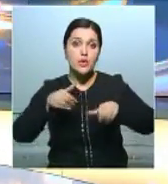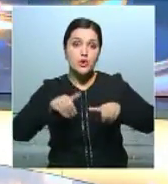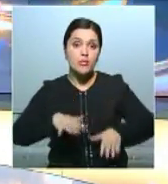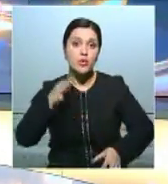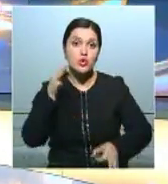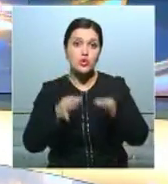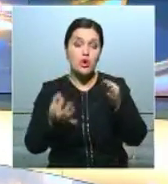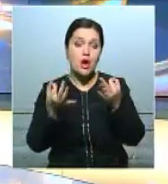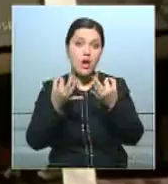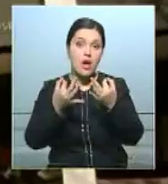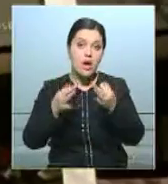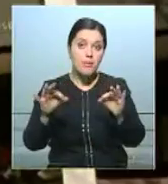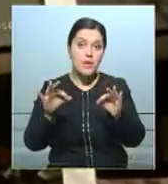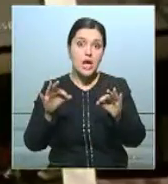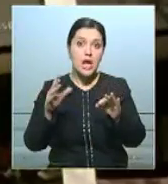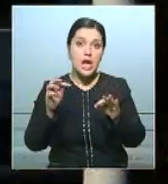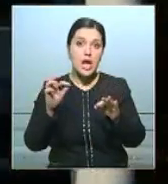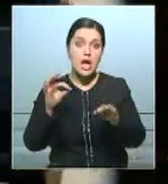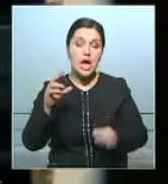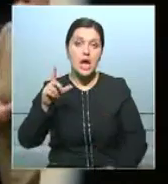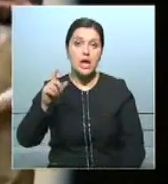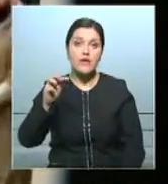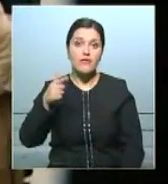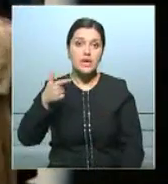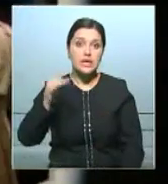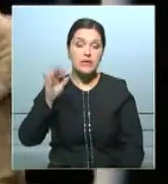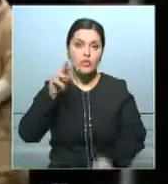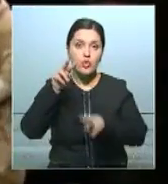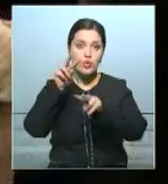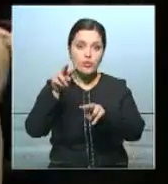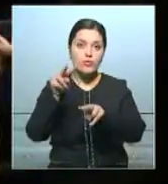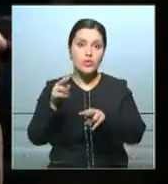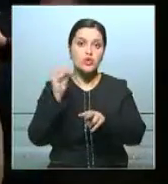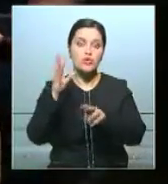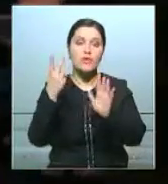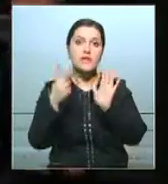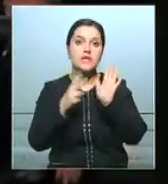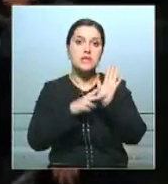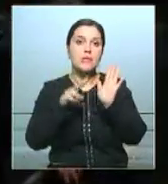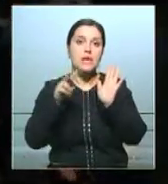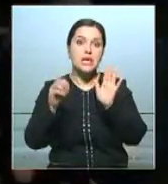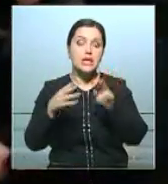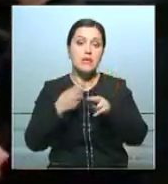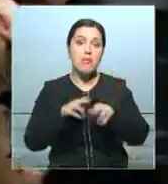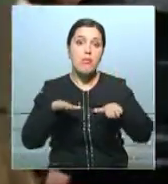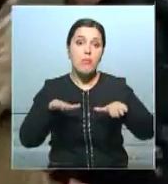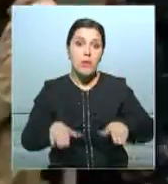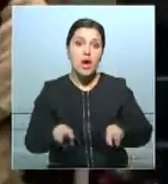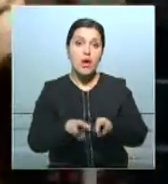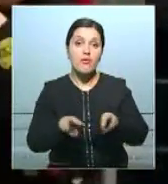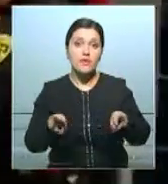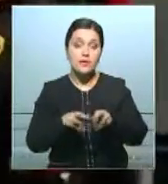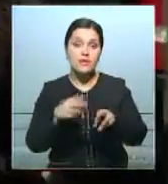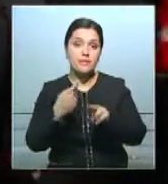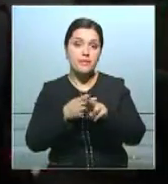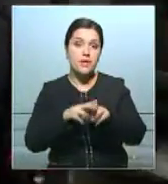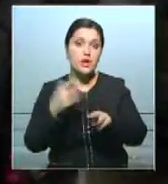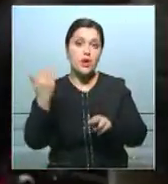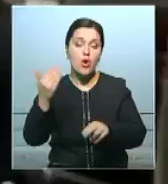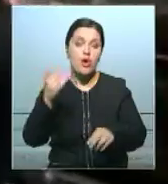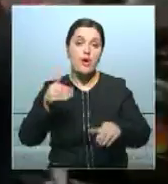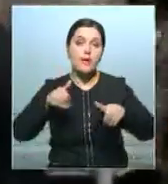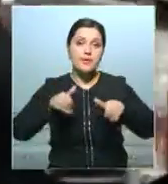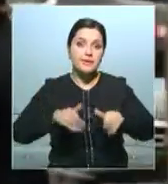после освобождения Эльфги будет находиться под наблюдением еще по меньшей мере 27 лет. Местные власти отмечают, что благодаря